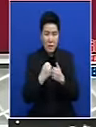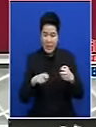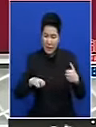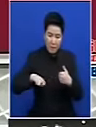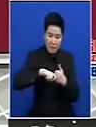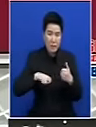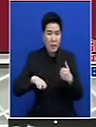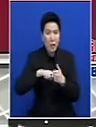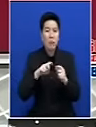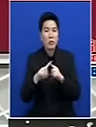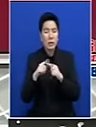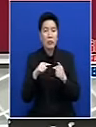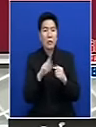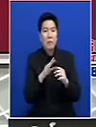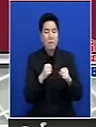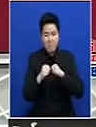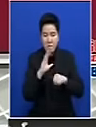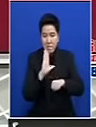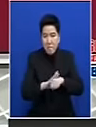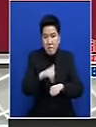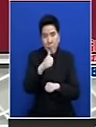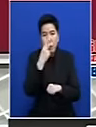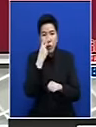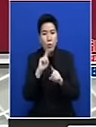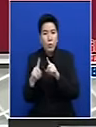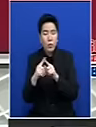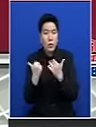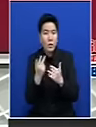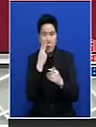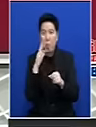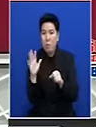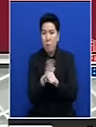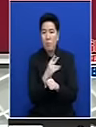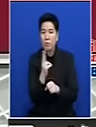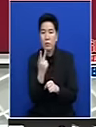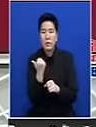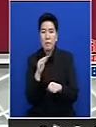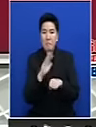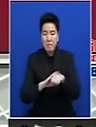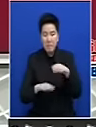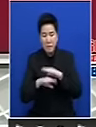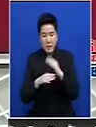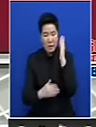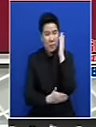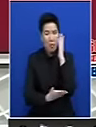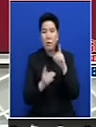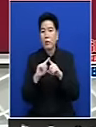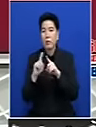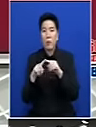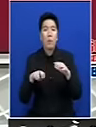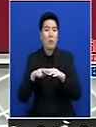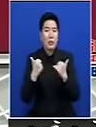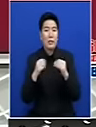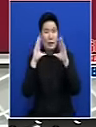ข่านั่นเองนะครับส่วนยอดวันดีนั้นเป็นมวยจังหวะฝีมือแล้วก็ถือว่าเป็นมวยที่ครบเครื่องเลยทีเดียวนะครับหมัดเท้าเข่าศอกสนุกแน่นอนนะครับ